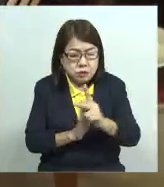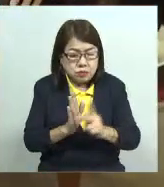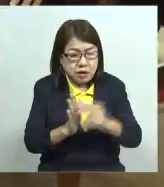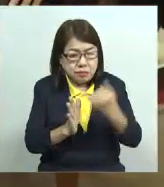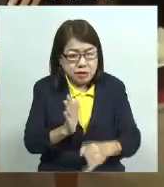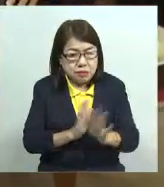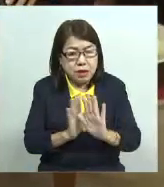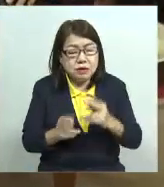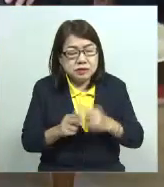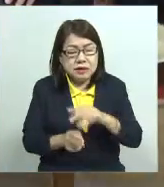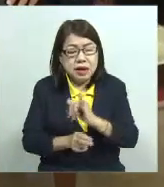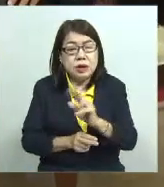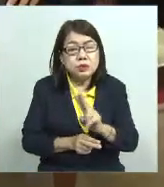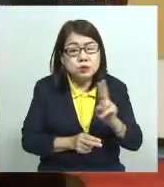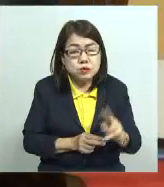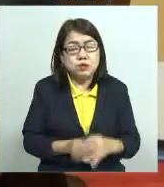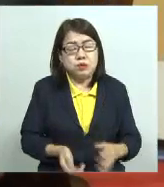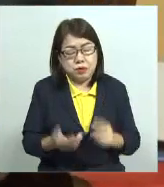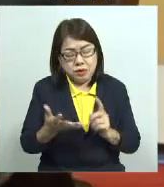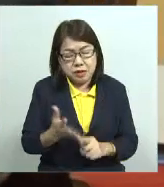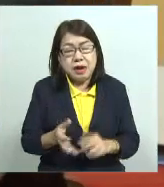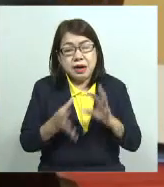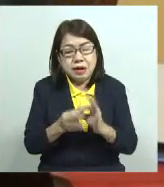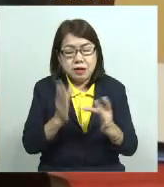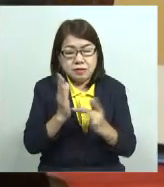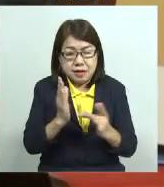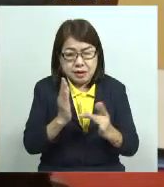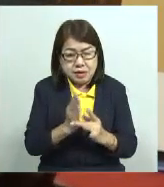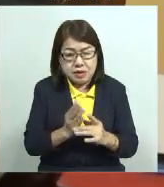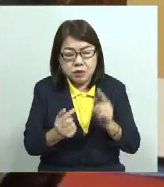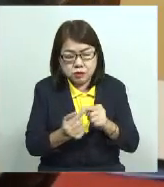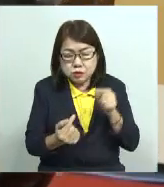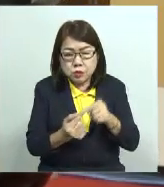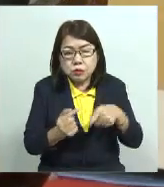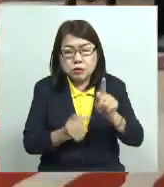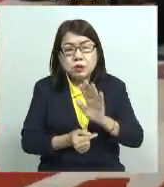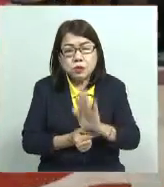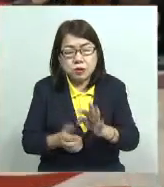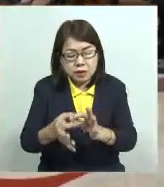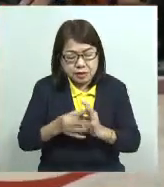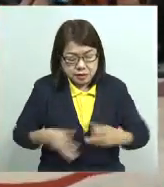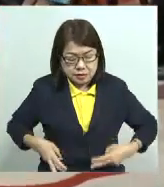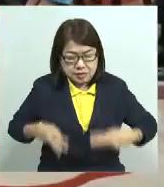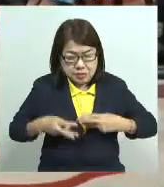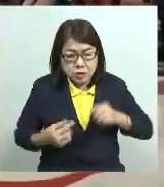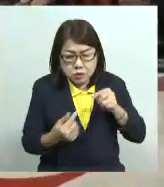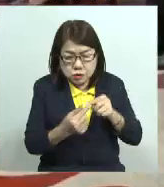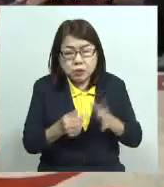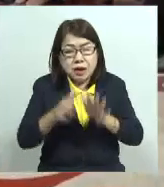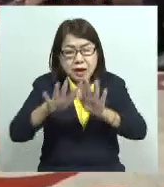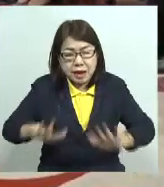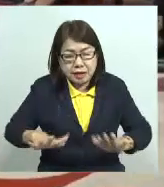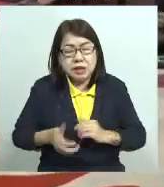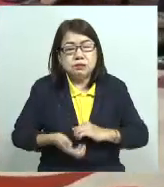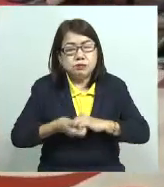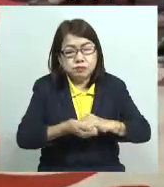การใช้ประโยชน์จากเทคโนโลยีเพื่อยกระดับคุณภาพชีวิตและมุ่งสู่ดิจิทัลอาเซียนที่เป็นมิตรกับสิ่งแวดล้อมผ่านการ